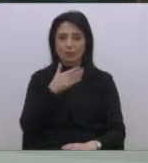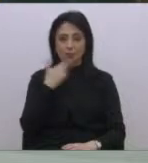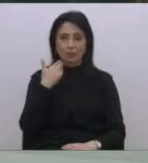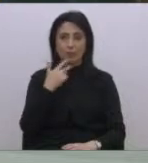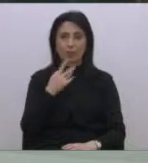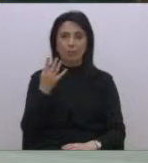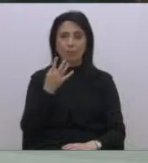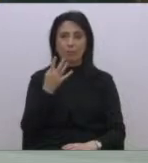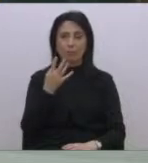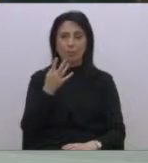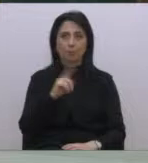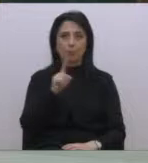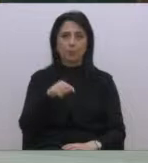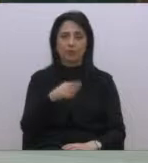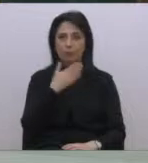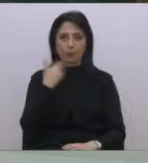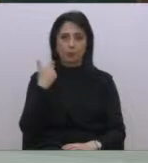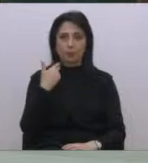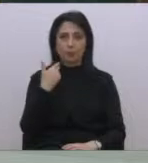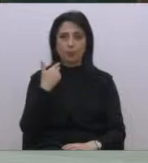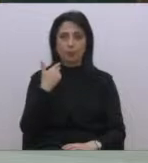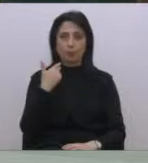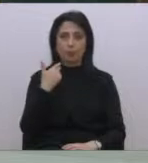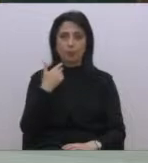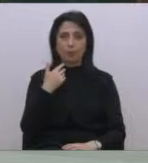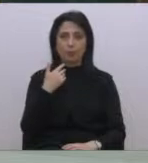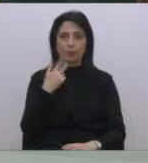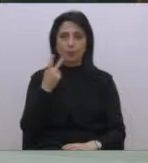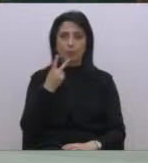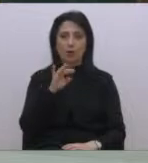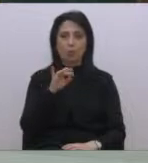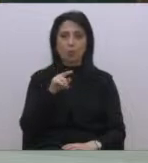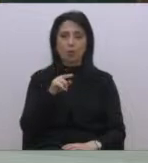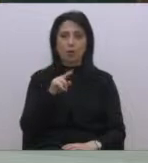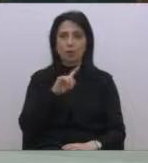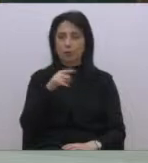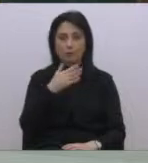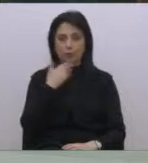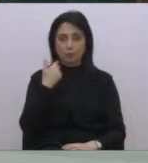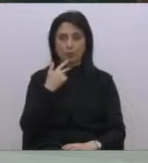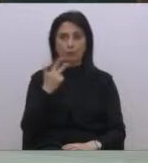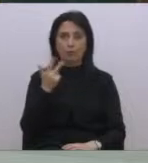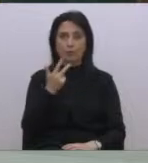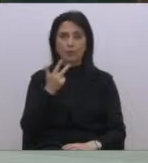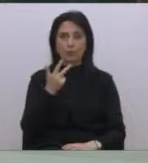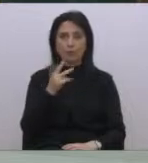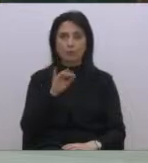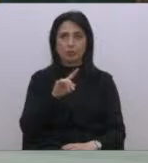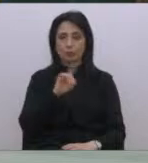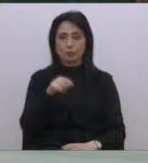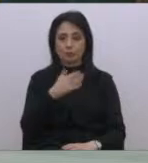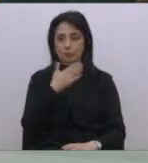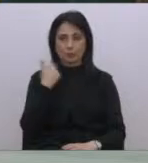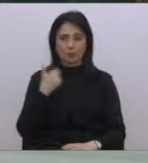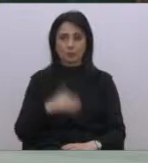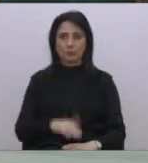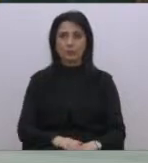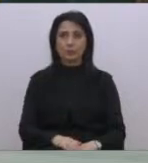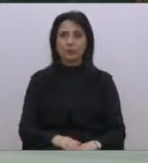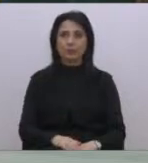არის, მეოთხე პუნქტთან კითხვები არ არის, მეორე მოხსთან კითხვები არ არის, მესამე მოხსთან კითხვები არ